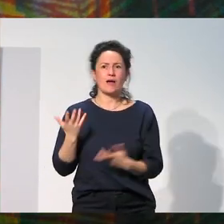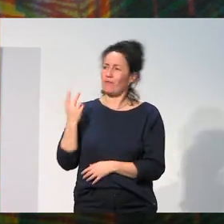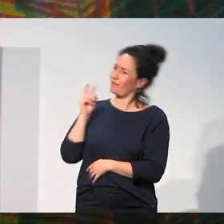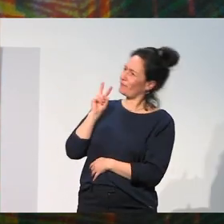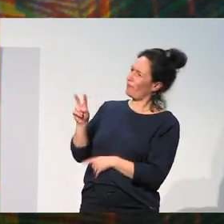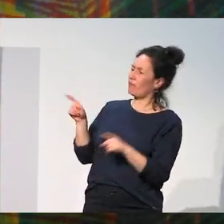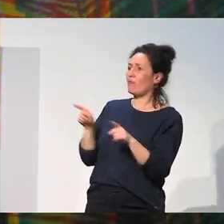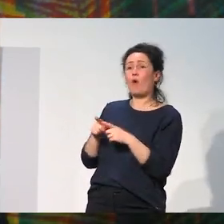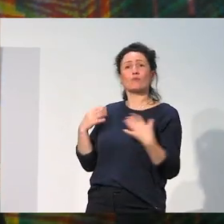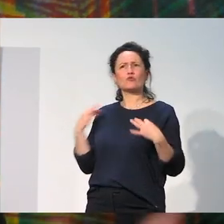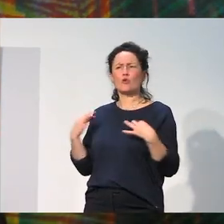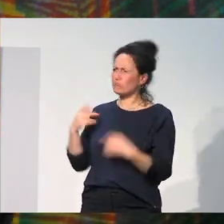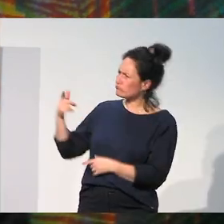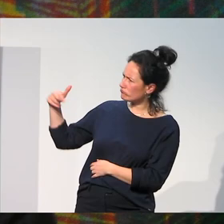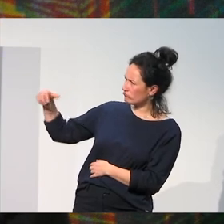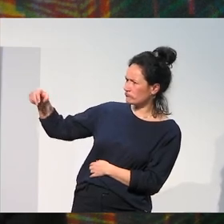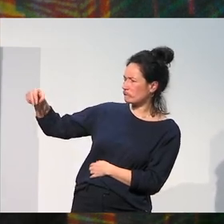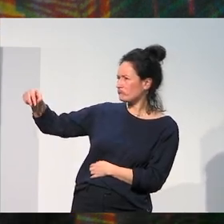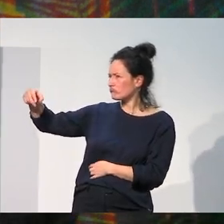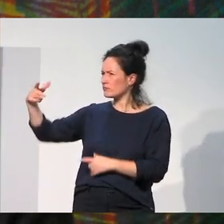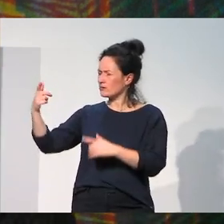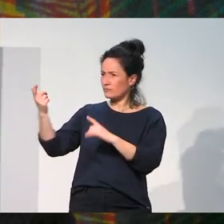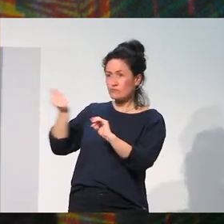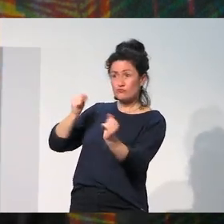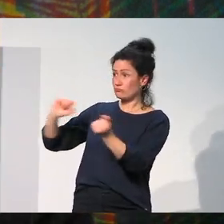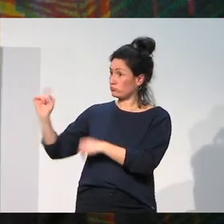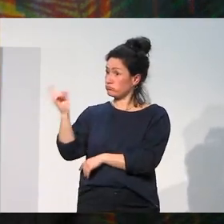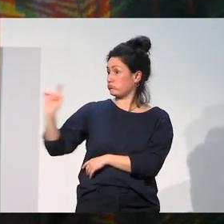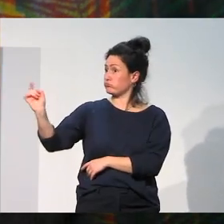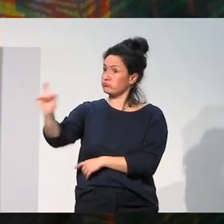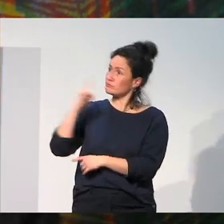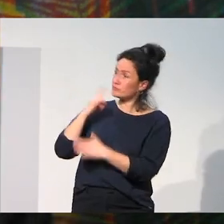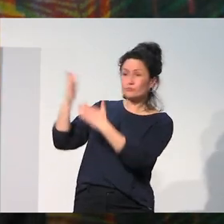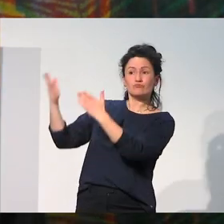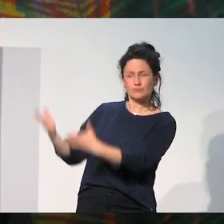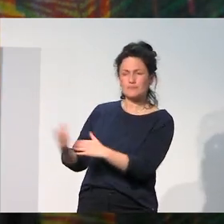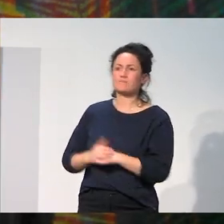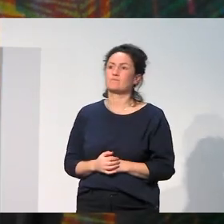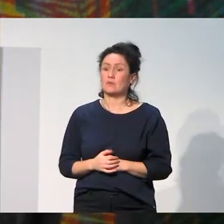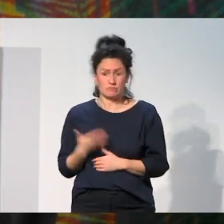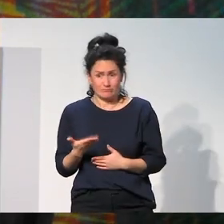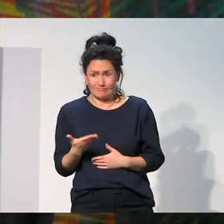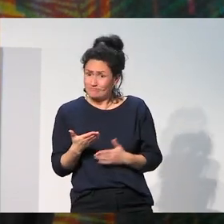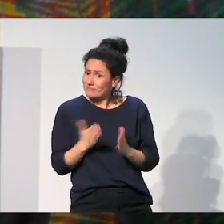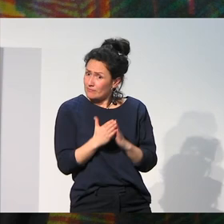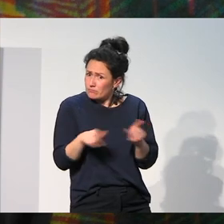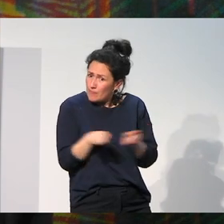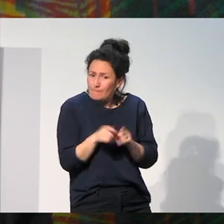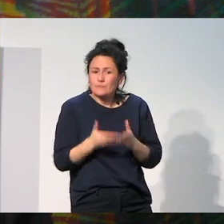connaîtrait pas le verrait marcher. Vous voyez, ça, vous le voyez dans son être, d'un certain point de vue. Et là, c'est exactement ce qui se